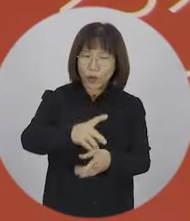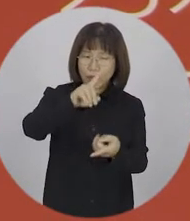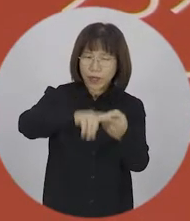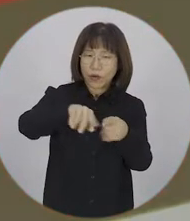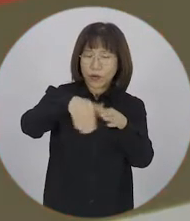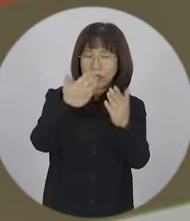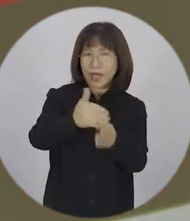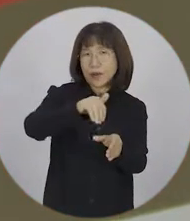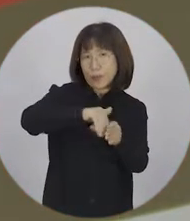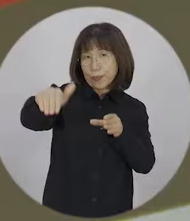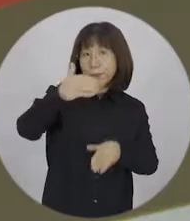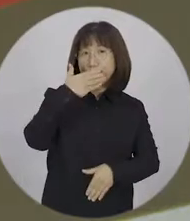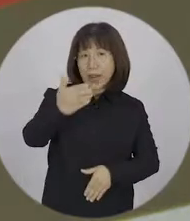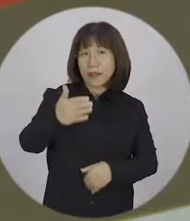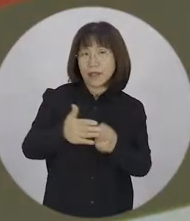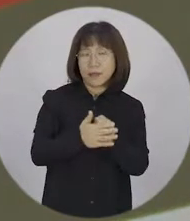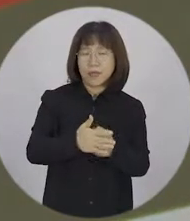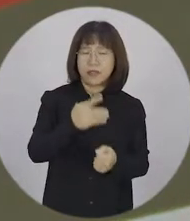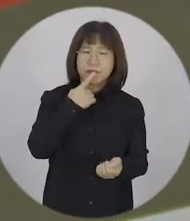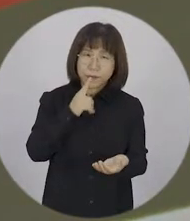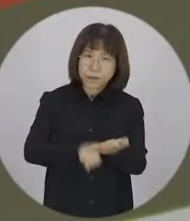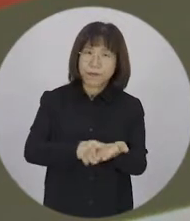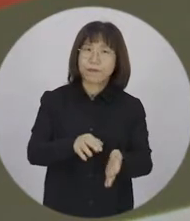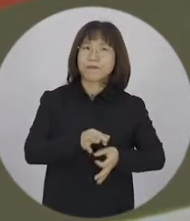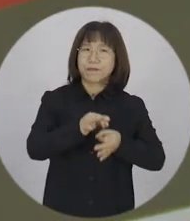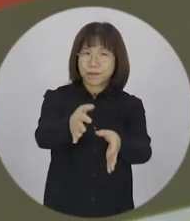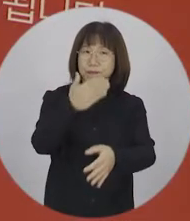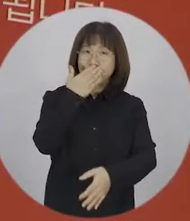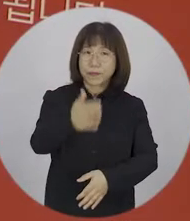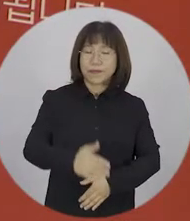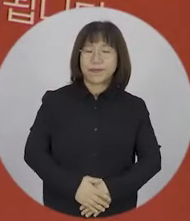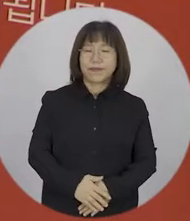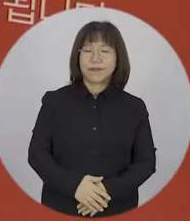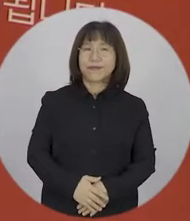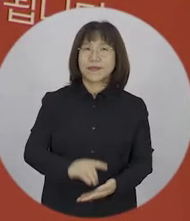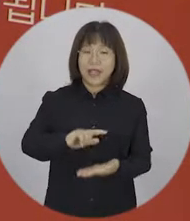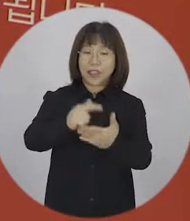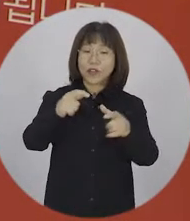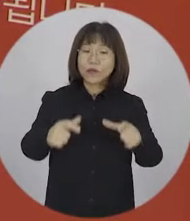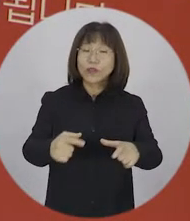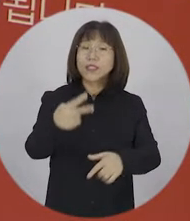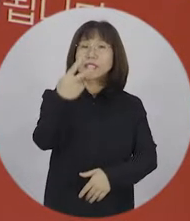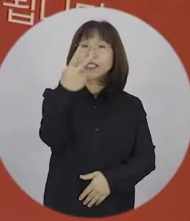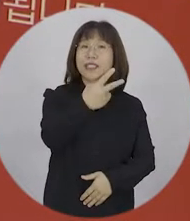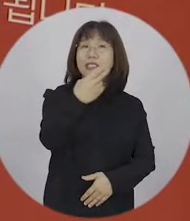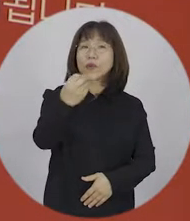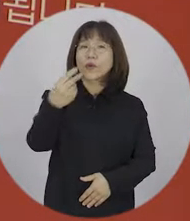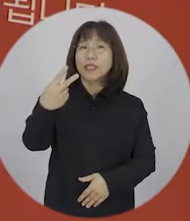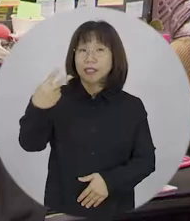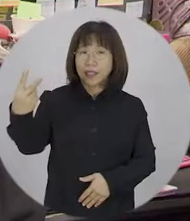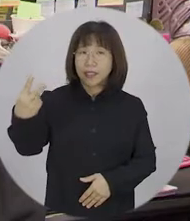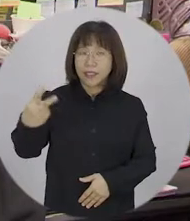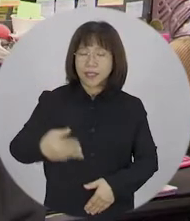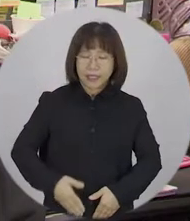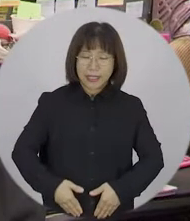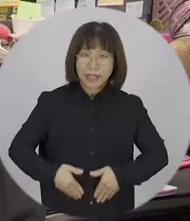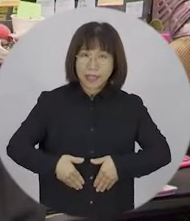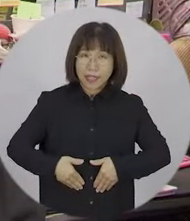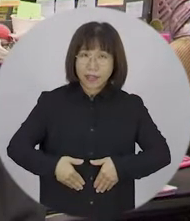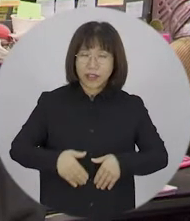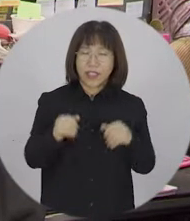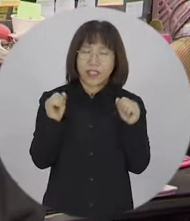수 있어 누구나 손쉽게 기부에 참여할 수 있습니다. 강서구는 2022 따뜻한